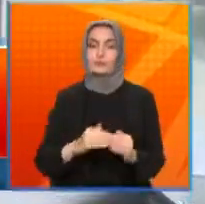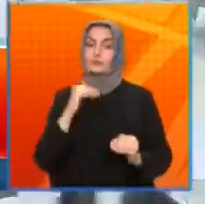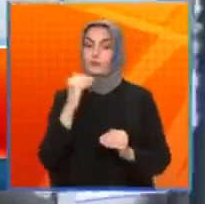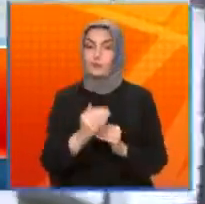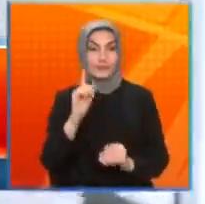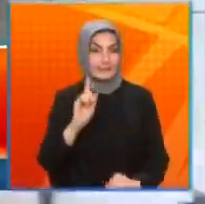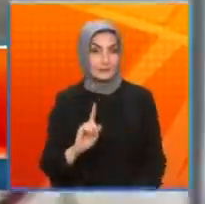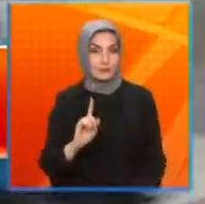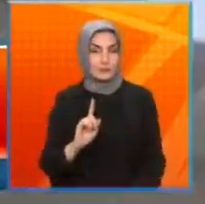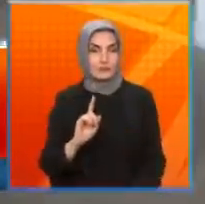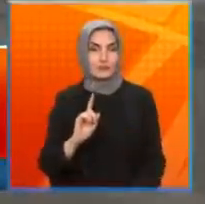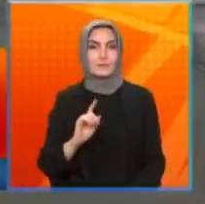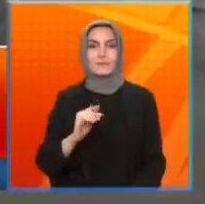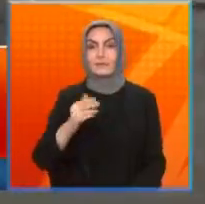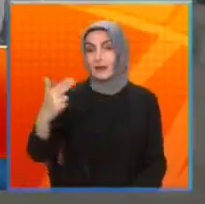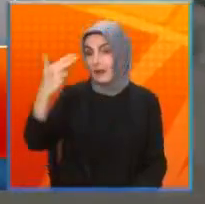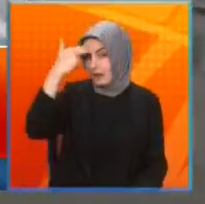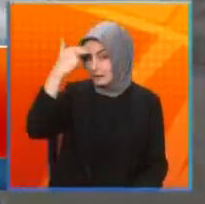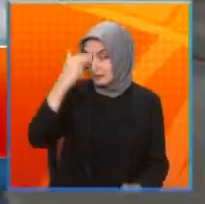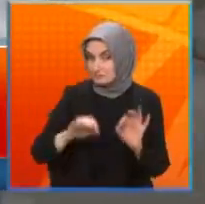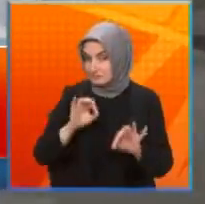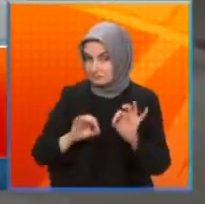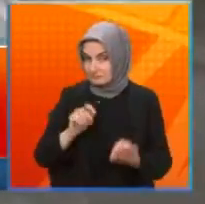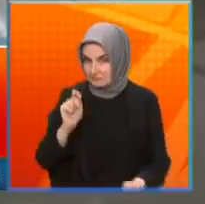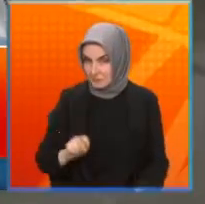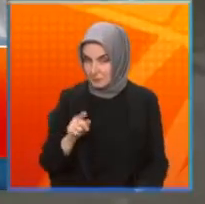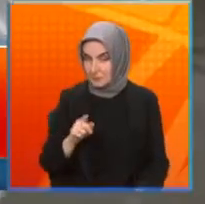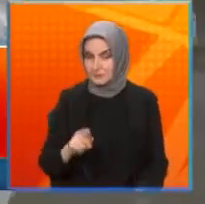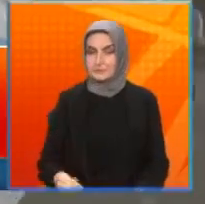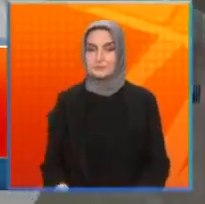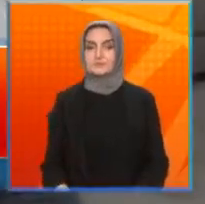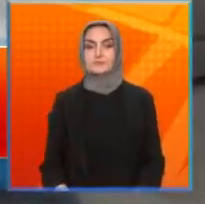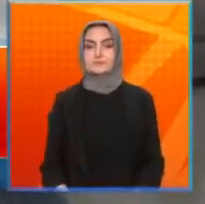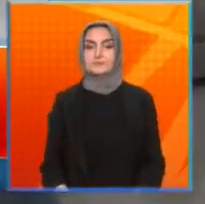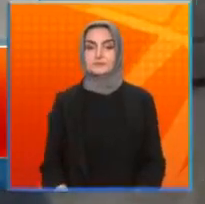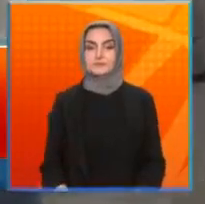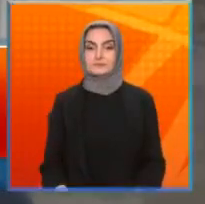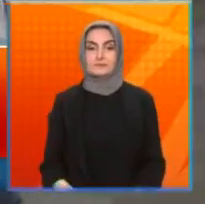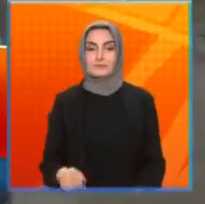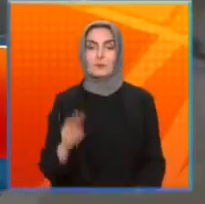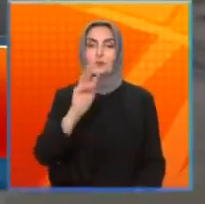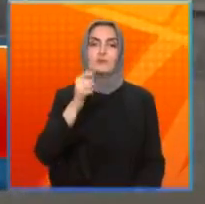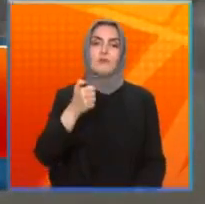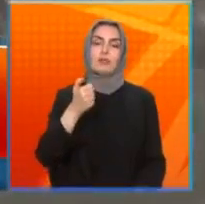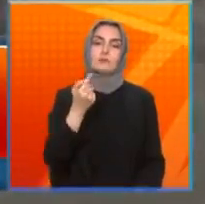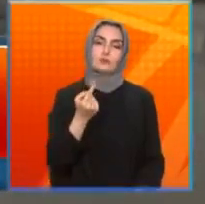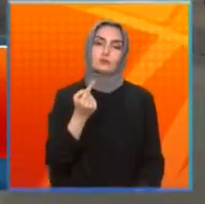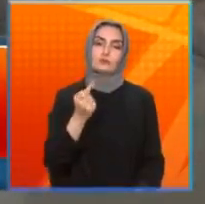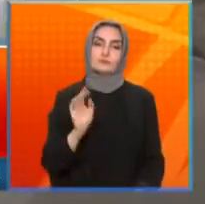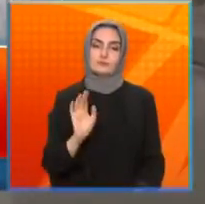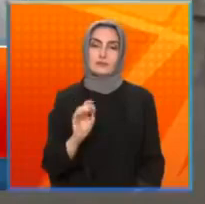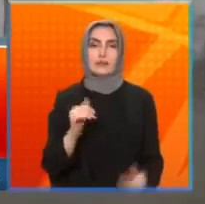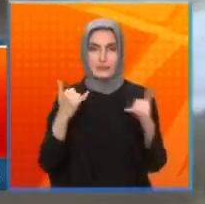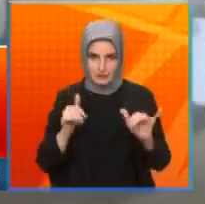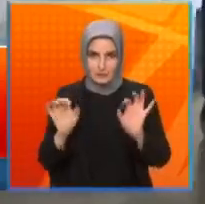ilk olarak ateşiniz ölçülüyor. Otelinizin hemşiresiyim. Sağlığınız bana emanet bu süre zarfında. Kaç 6,5 efendim. Şu an tatile